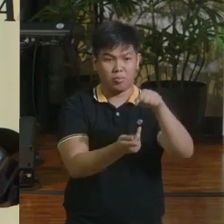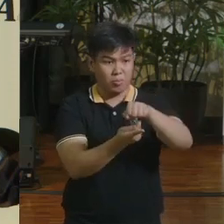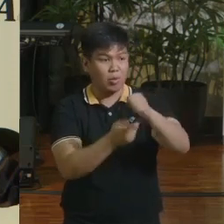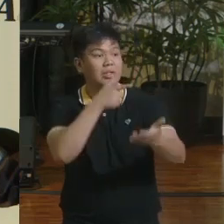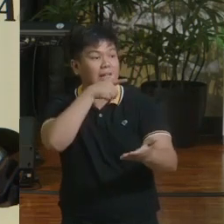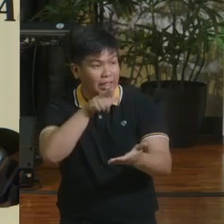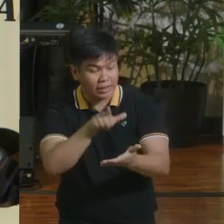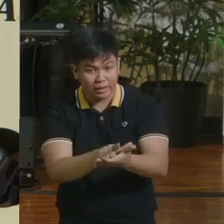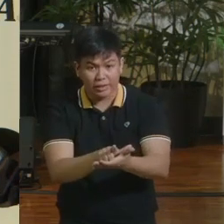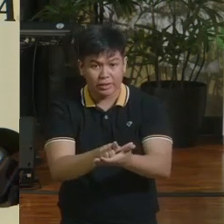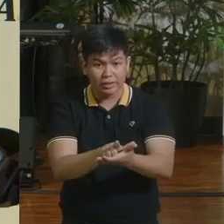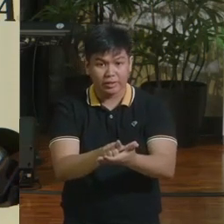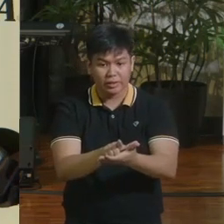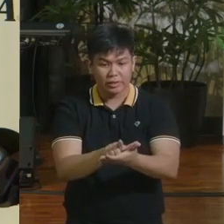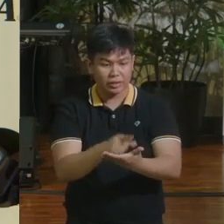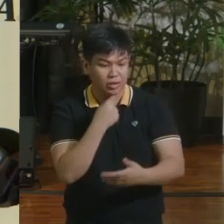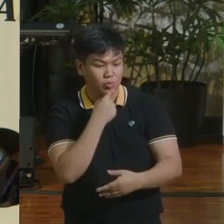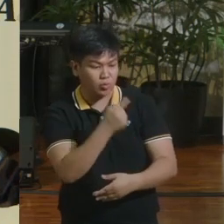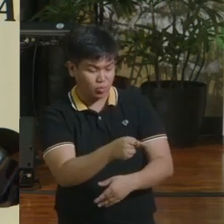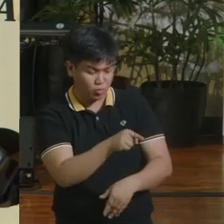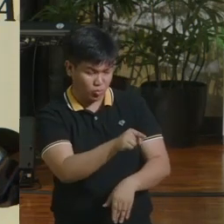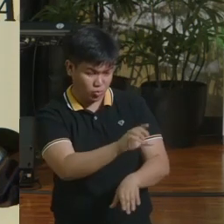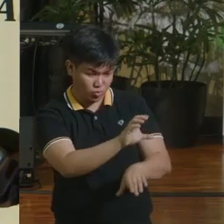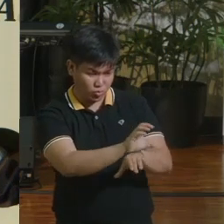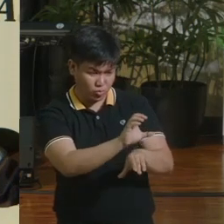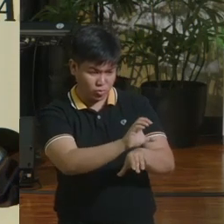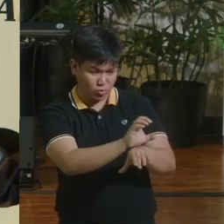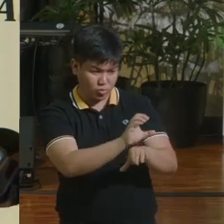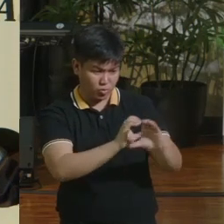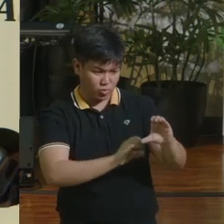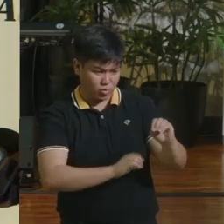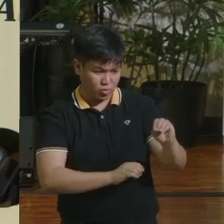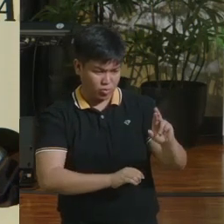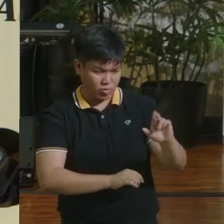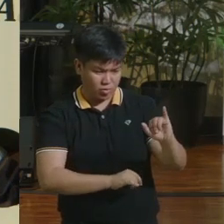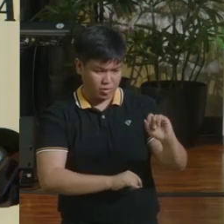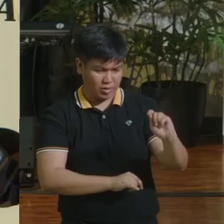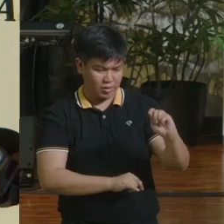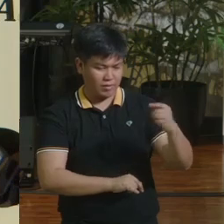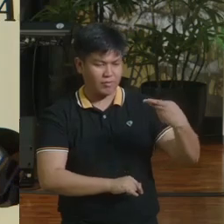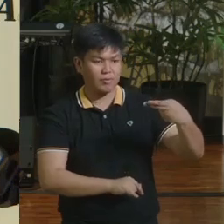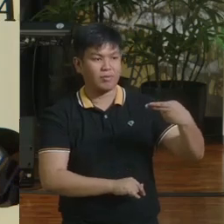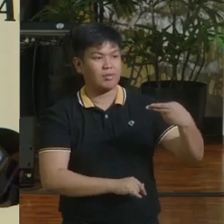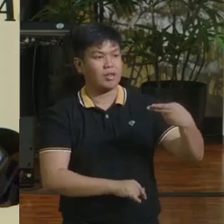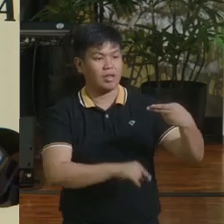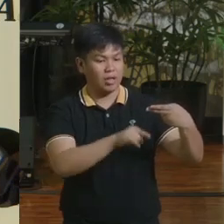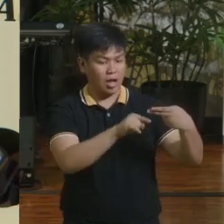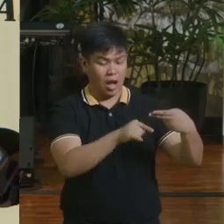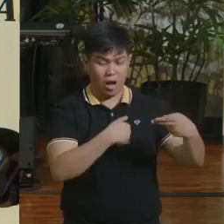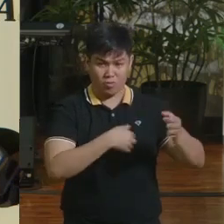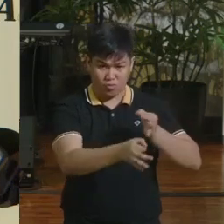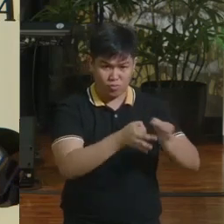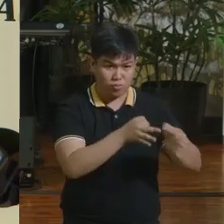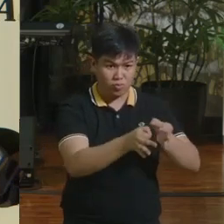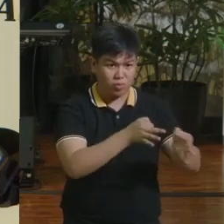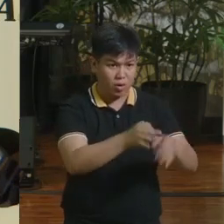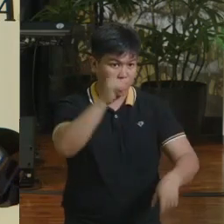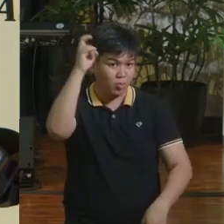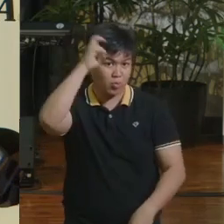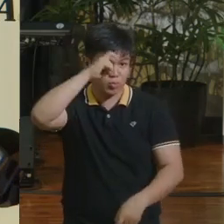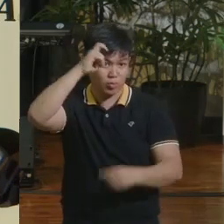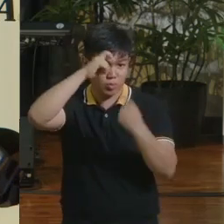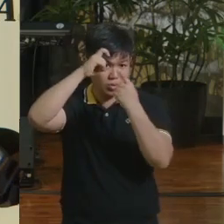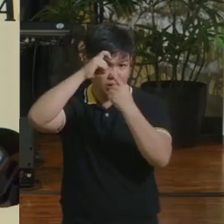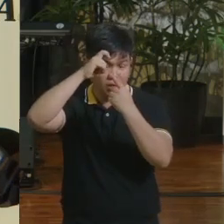Nung sumulat si Pablo sa Church of Corinth at kanyang pinapaliwanag na ang tunay na karunungan